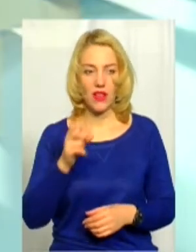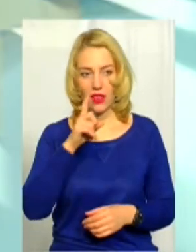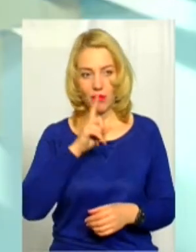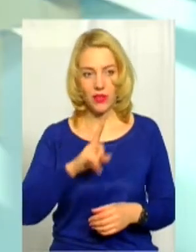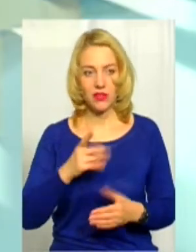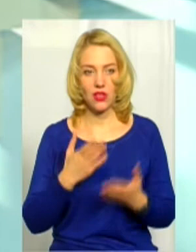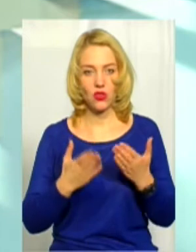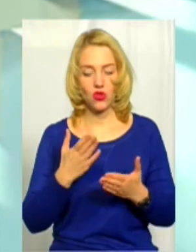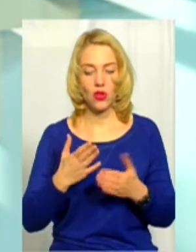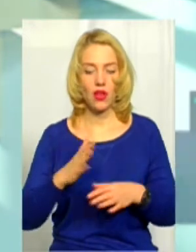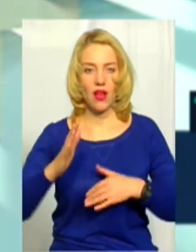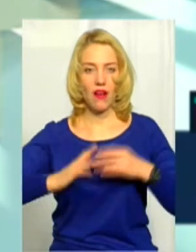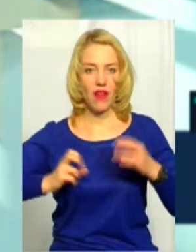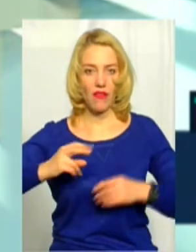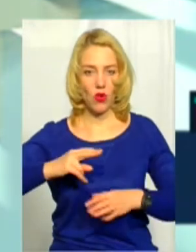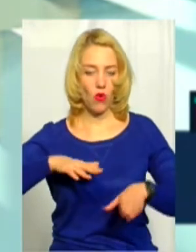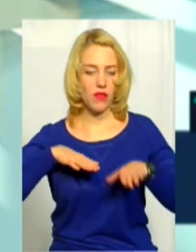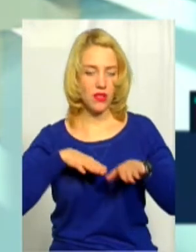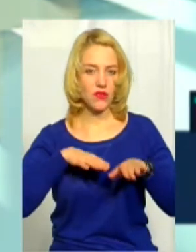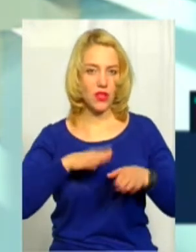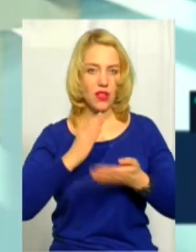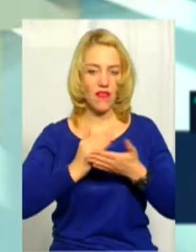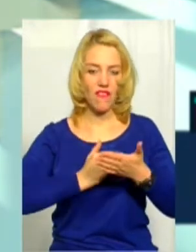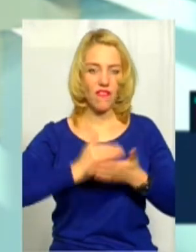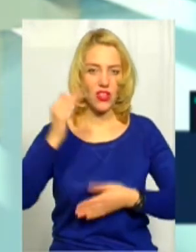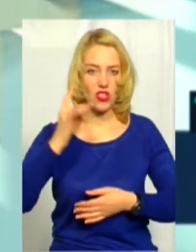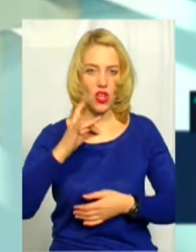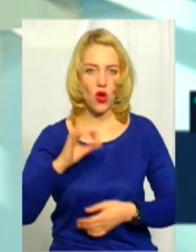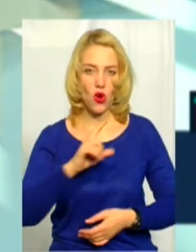швея кваліфікована, має вищий розряд і